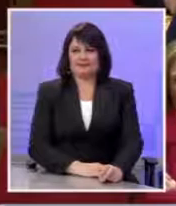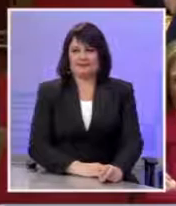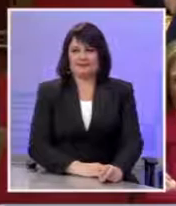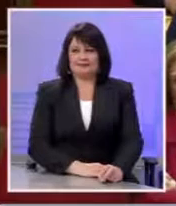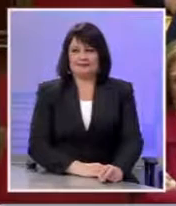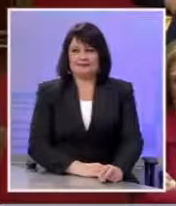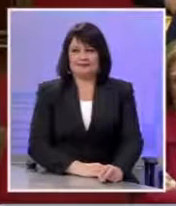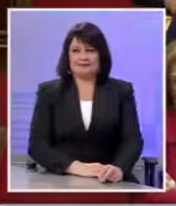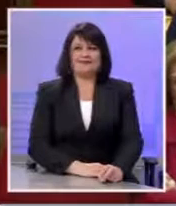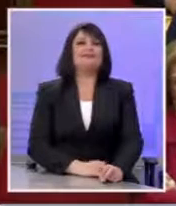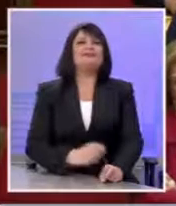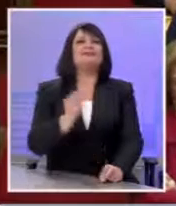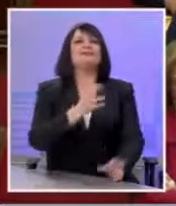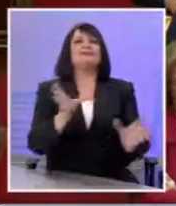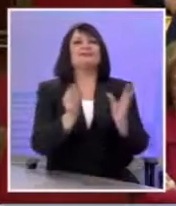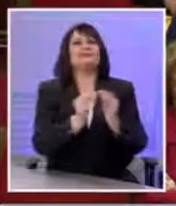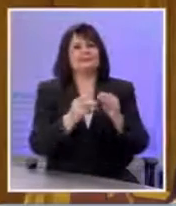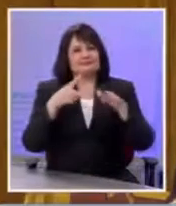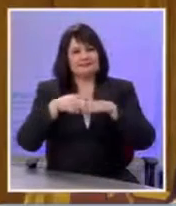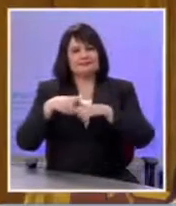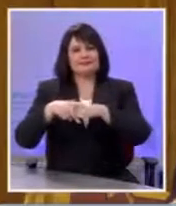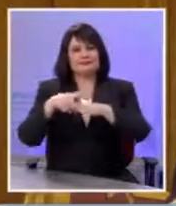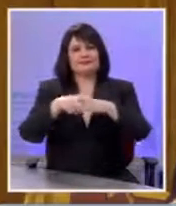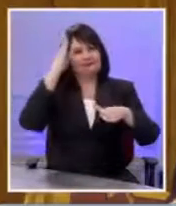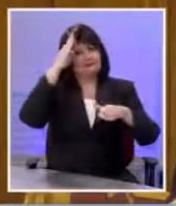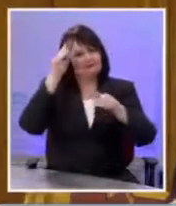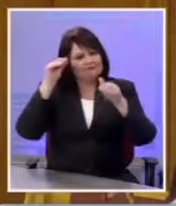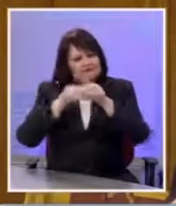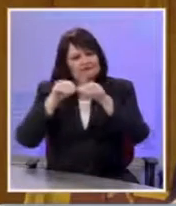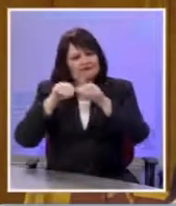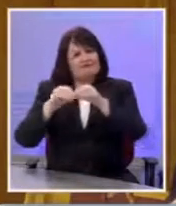Και έρχομαι στο θέμα της ανακεφαλοποίησης, για το οποίο έχουν ακουστεί πάρα πολλά